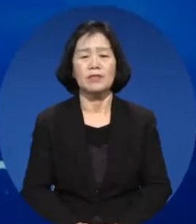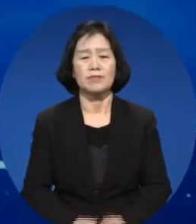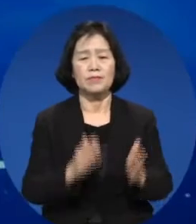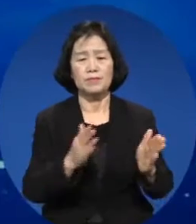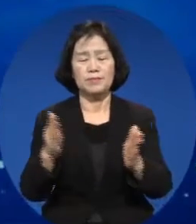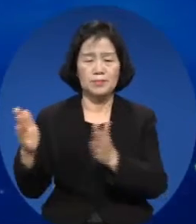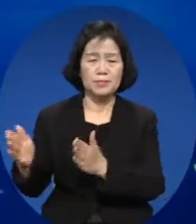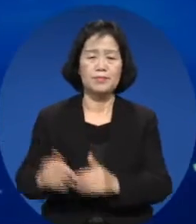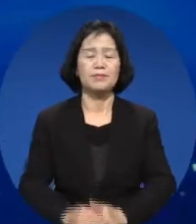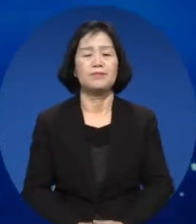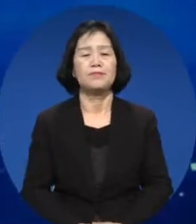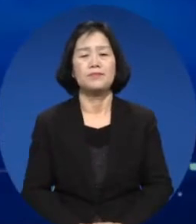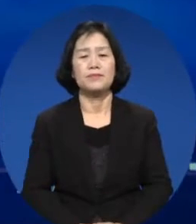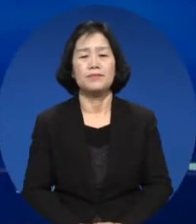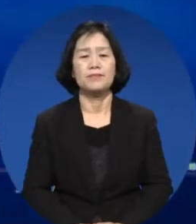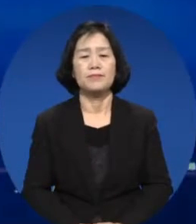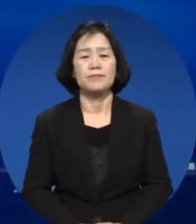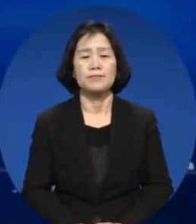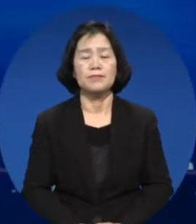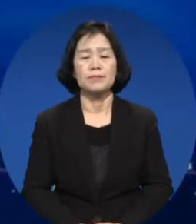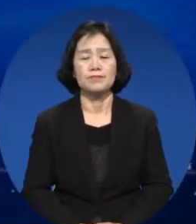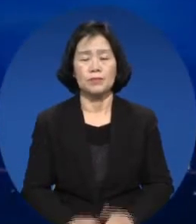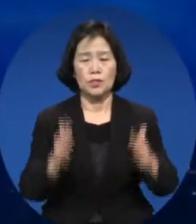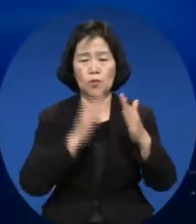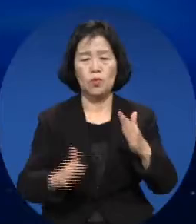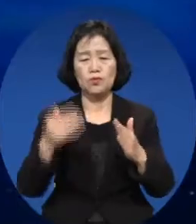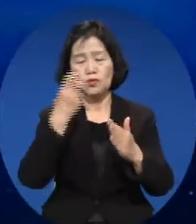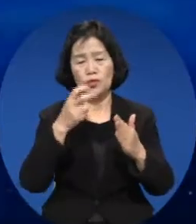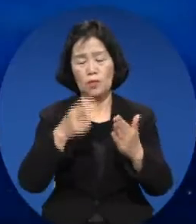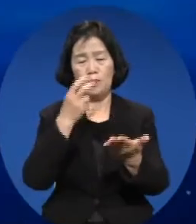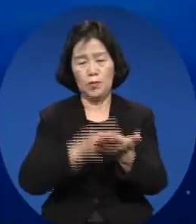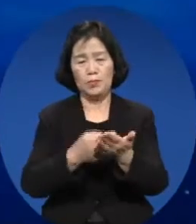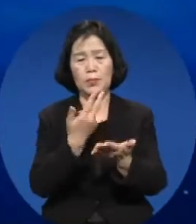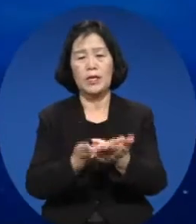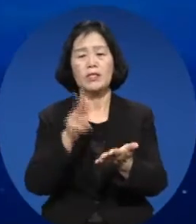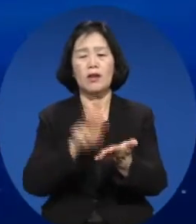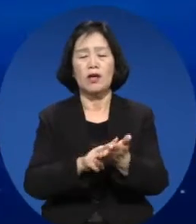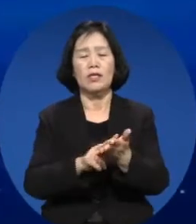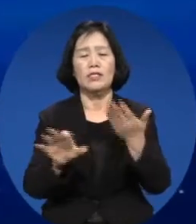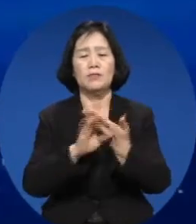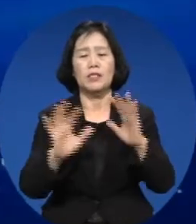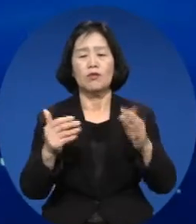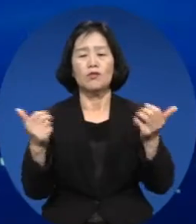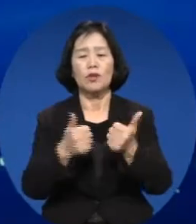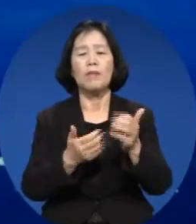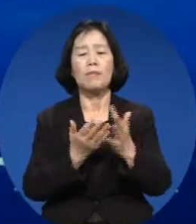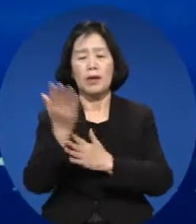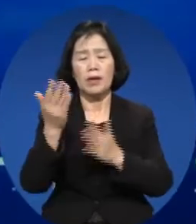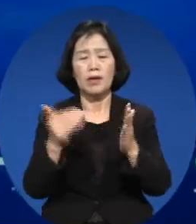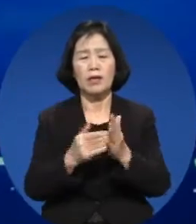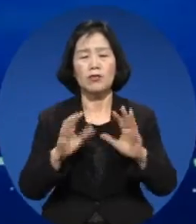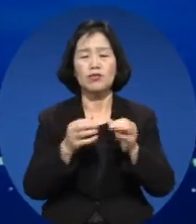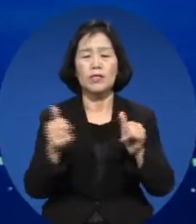이번에는 시선을 좀 국회로 돌려보도록 하겠습니다. 자, 공수처법 개정안 오늘 임시국회에서 통과가 됐습니다. 국민의힘